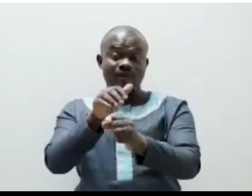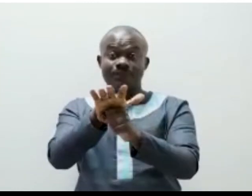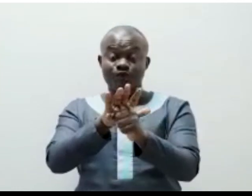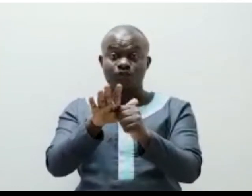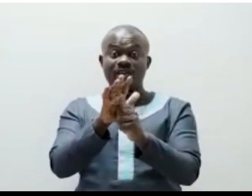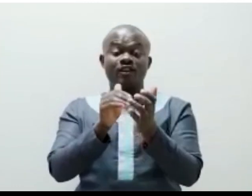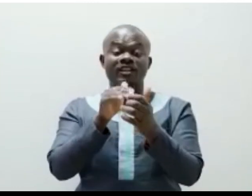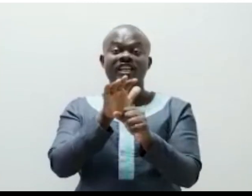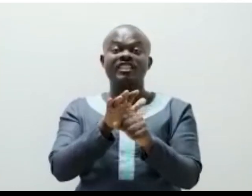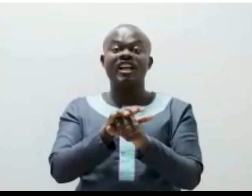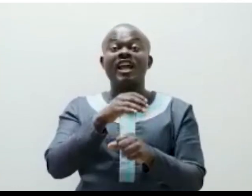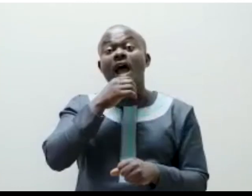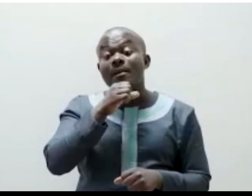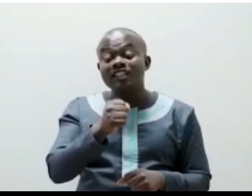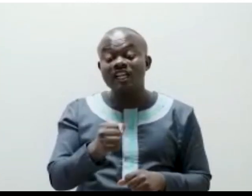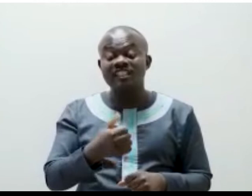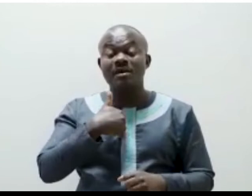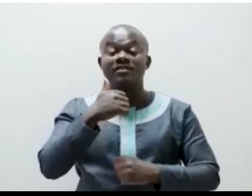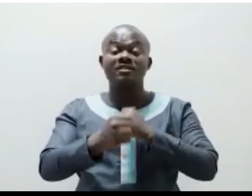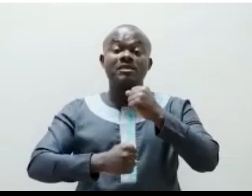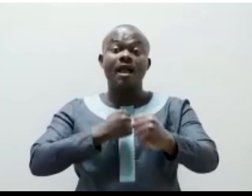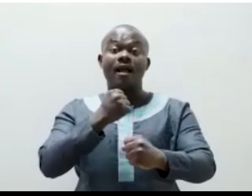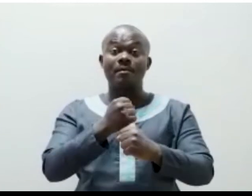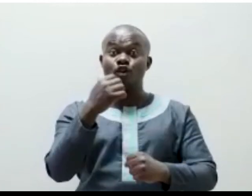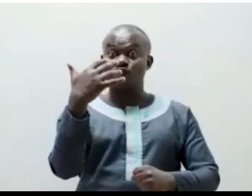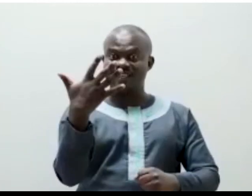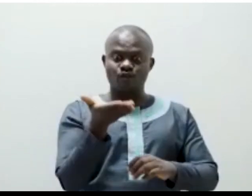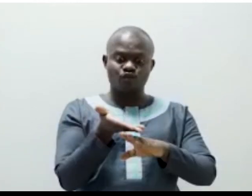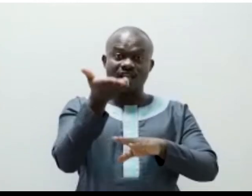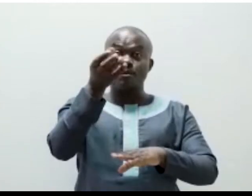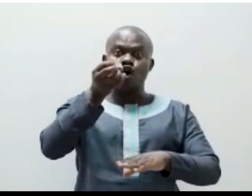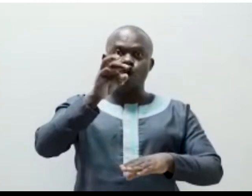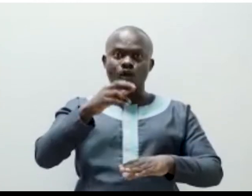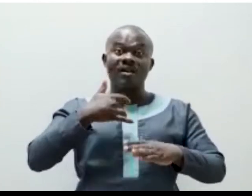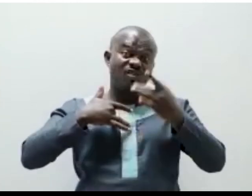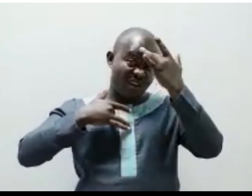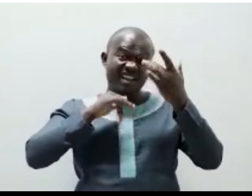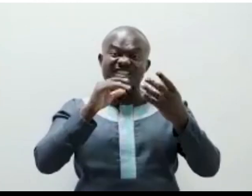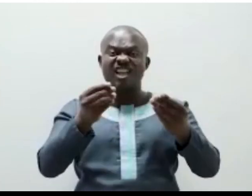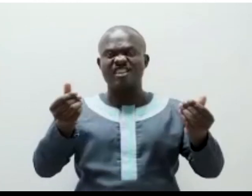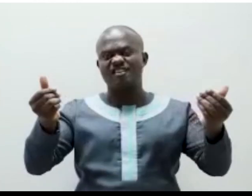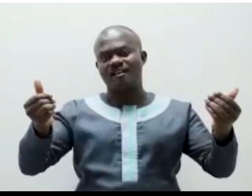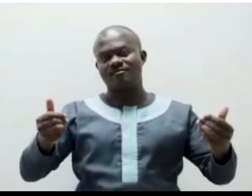bakingiwe byuzuye, cyane cyane abakuze bafite imyaka 50 kuzamura cyangwa bafite indwara zidakira.